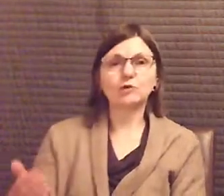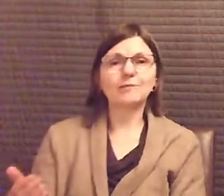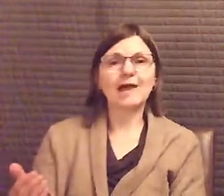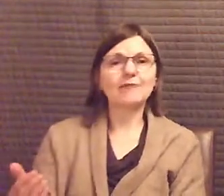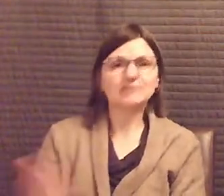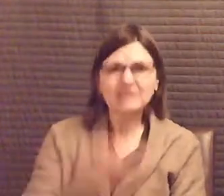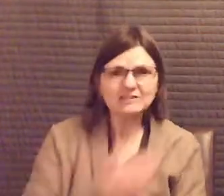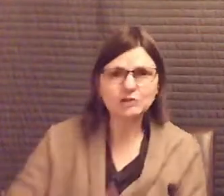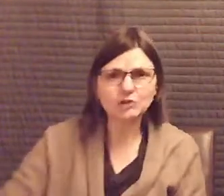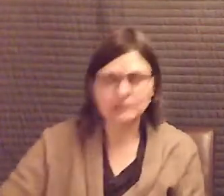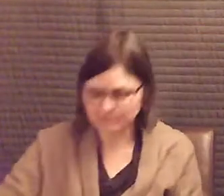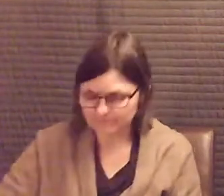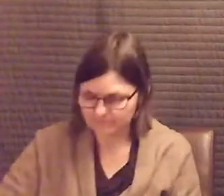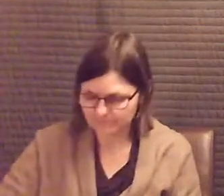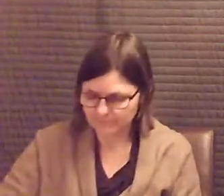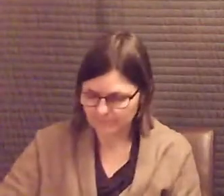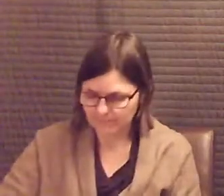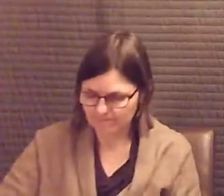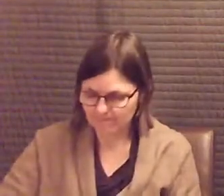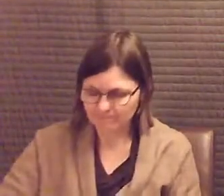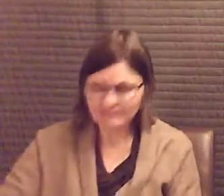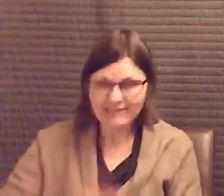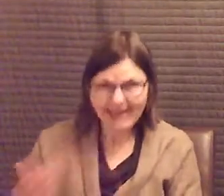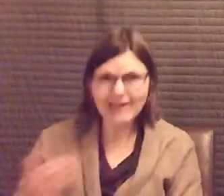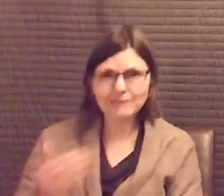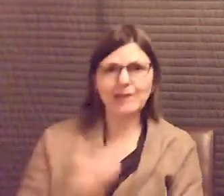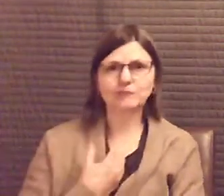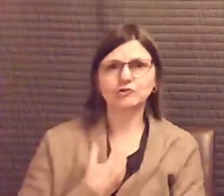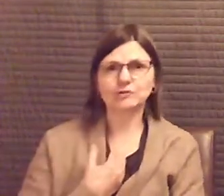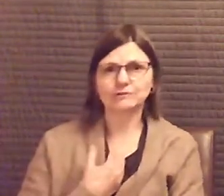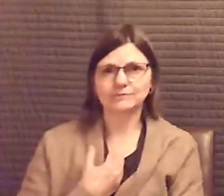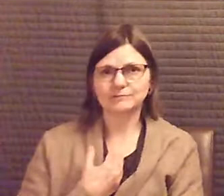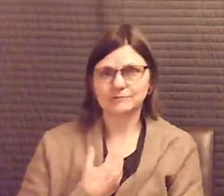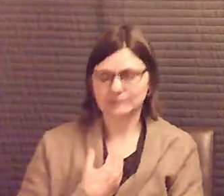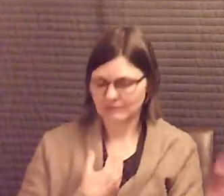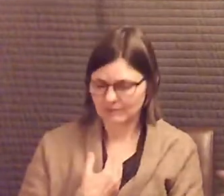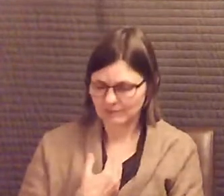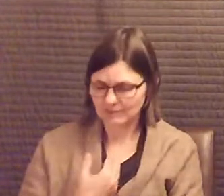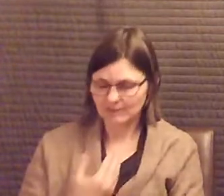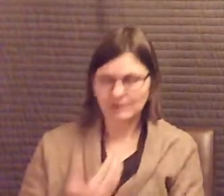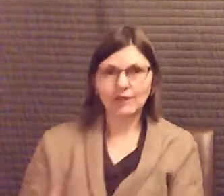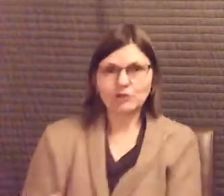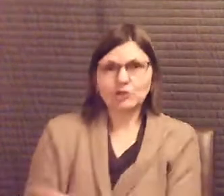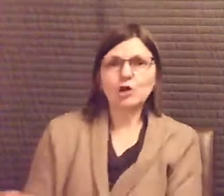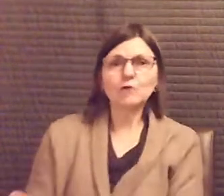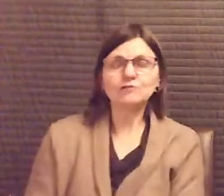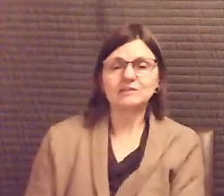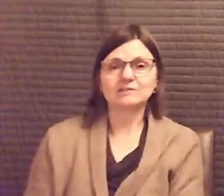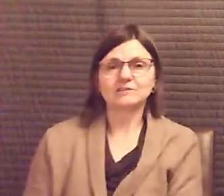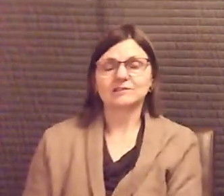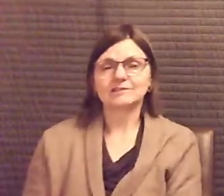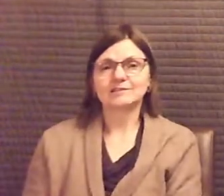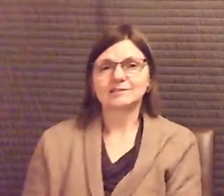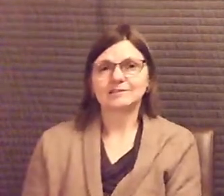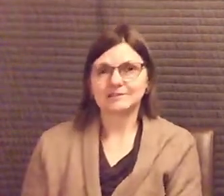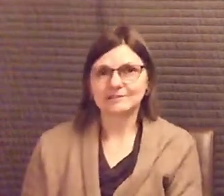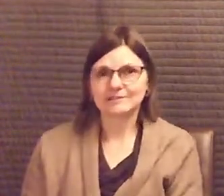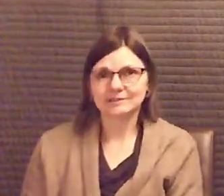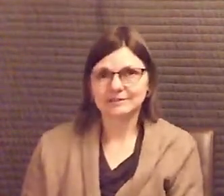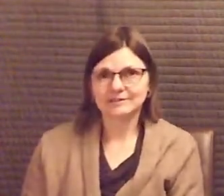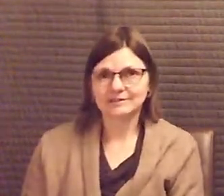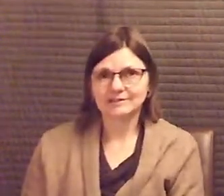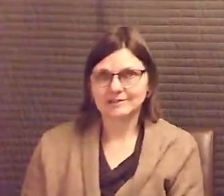de woorden voor blijven niet in jullie voor is er mee want gij mijn gezonde and you will in aan 4 geloof niet